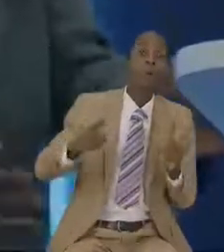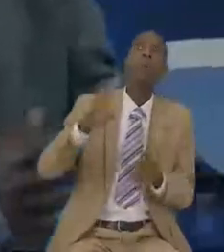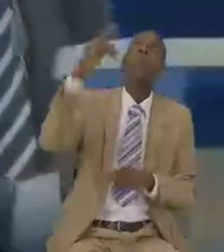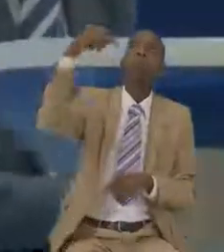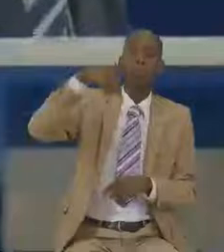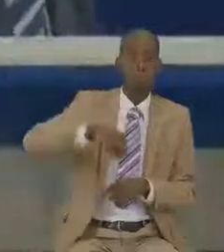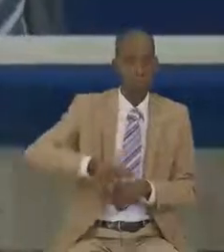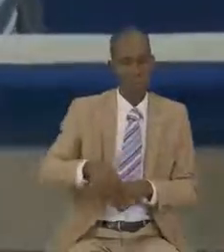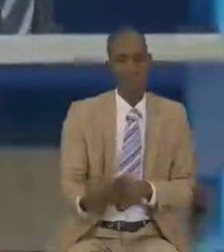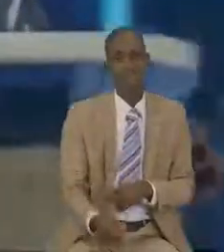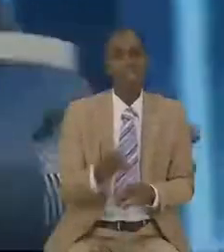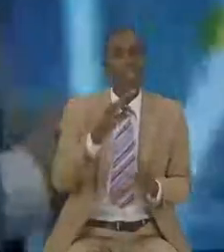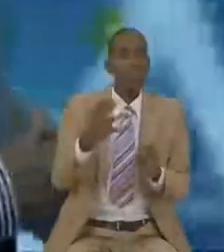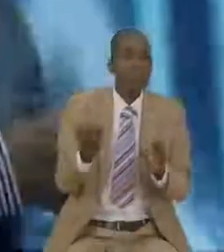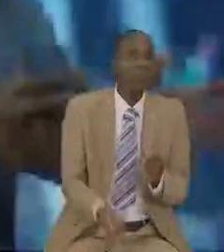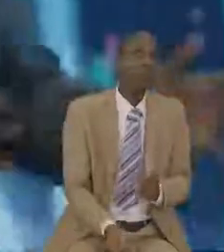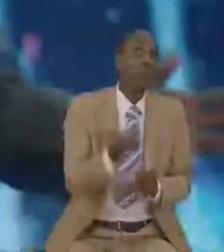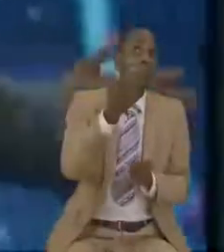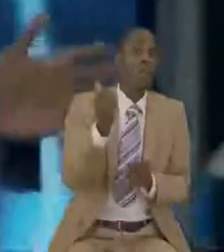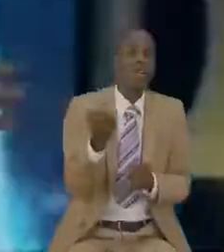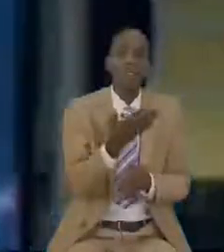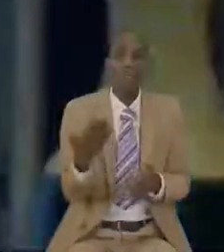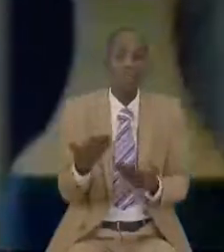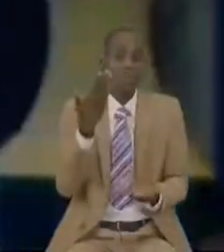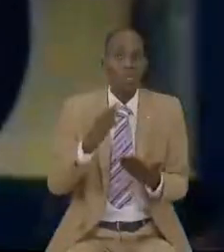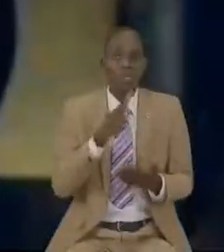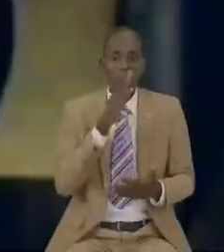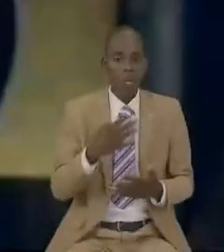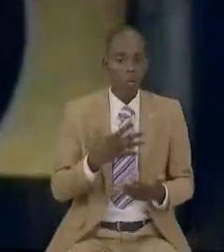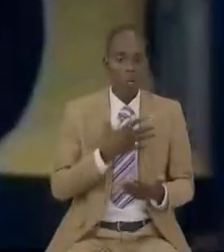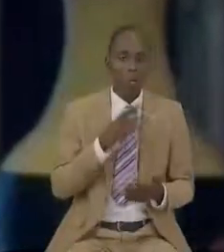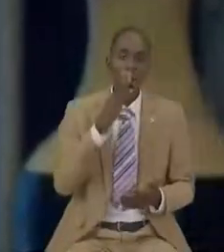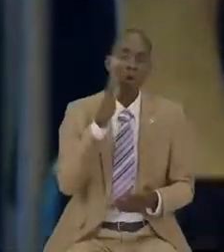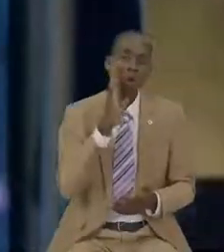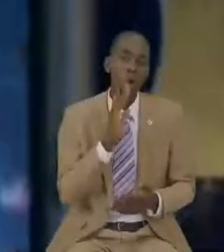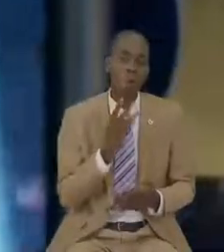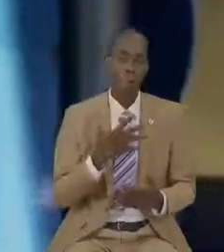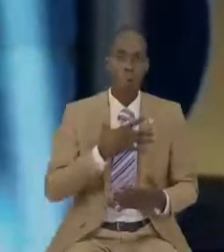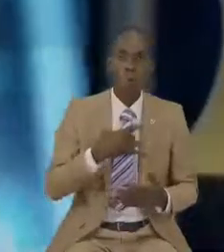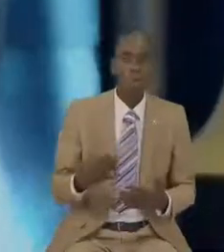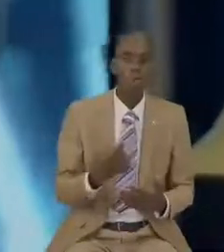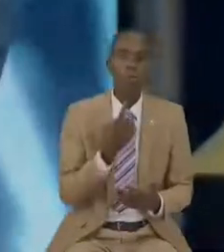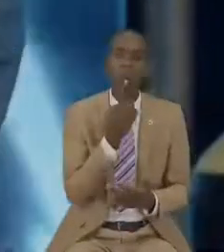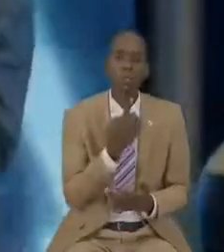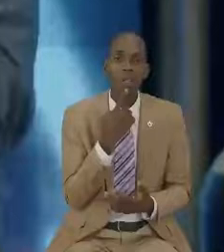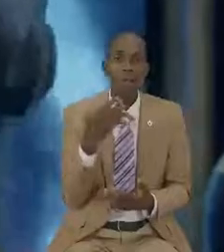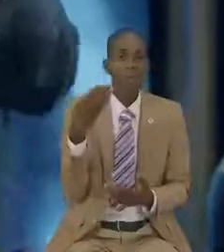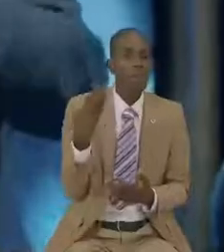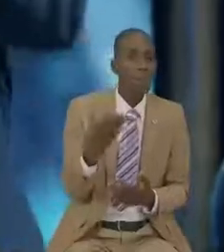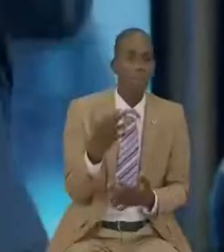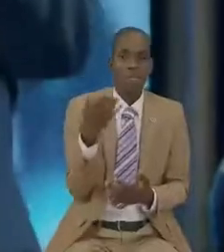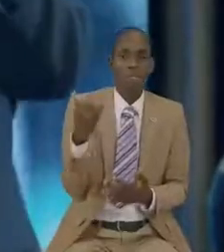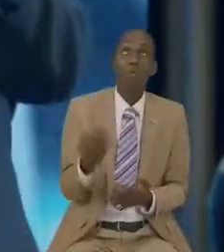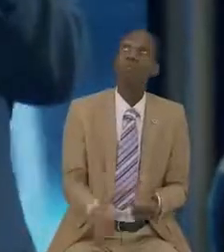quelque chose en haut, que ce soit blanc ou noir, ou rouge, ou bleu, tout ce que tu lances en haut va revenir par